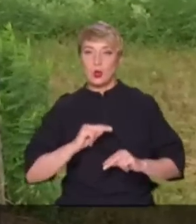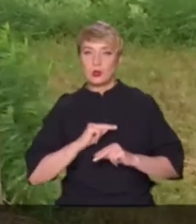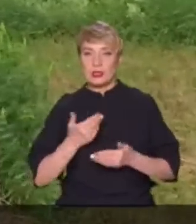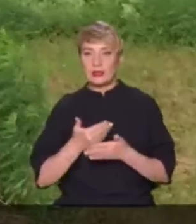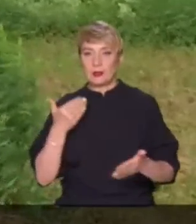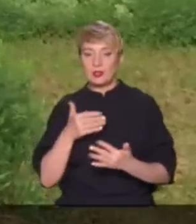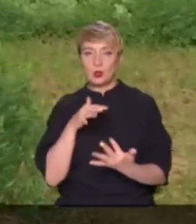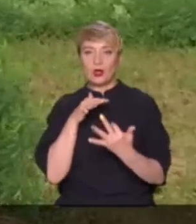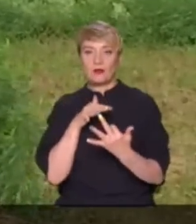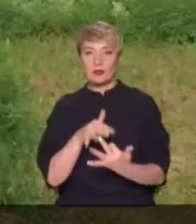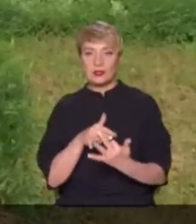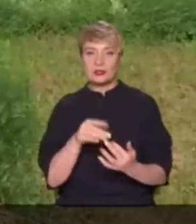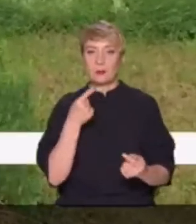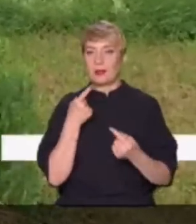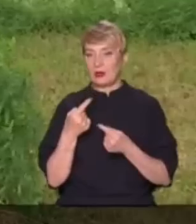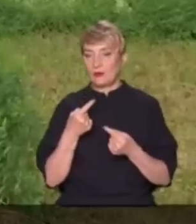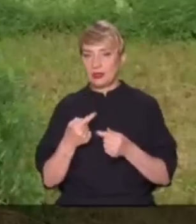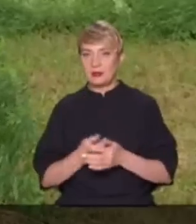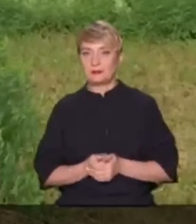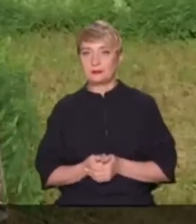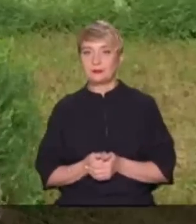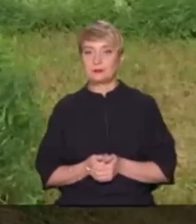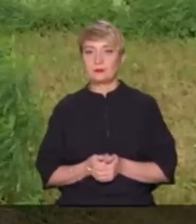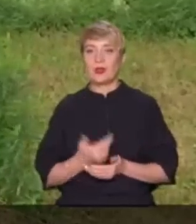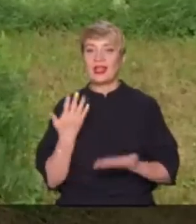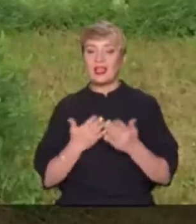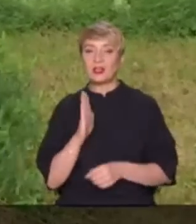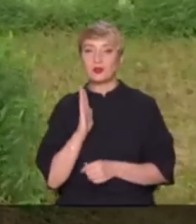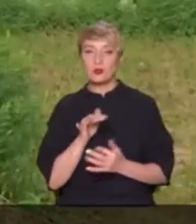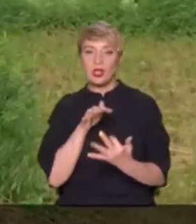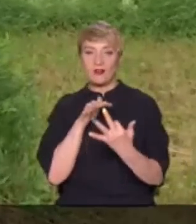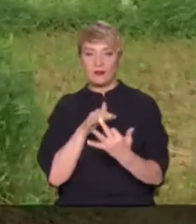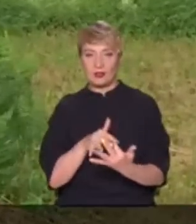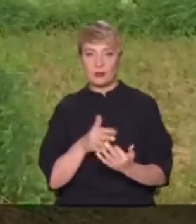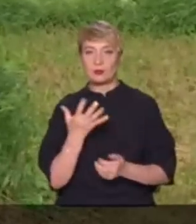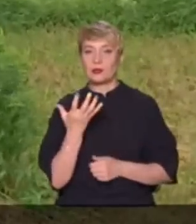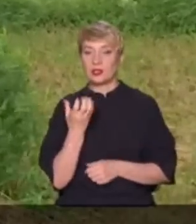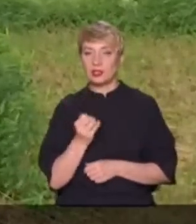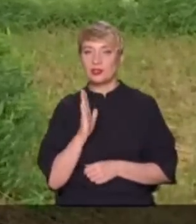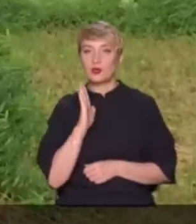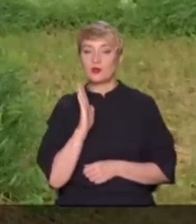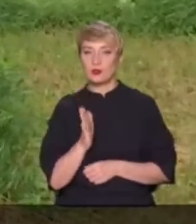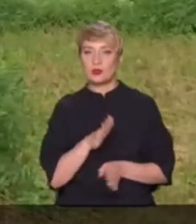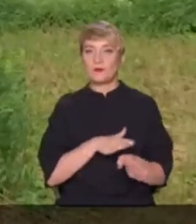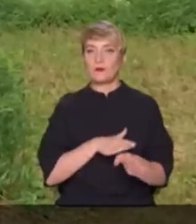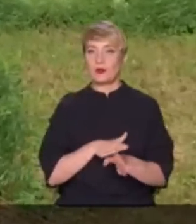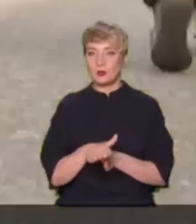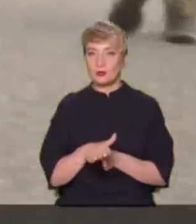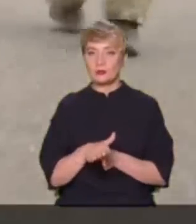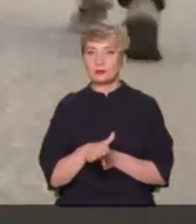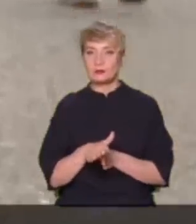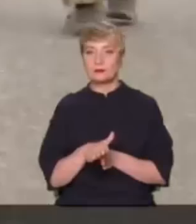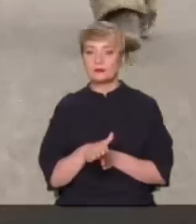війни якось з ним переговорили. Якщо буде війна, то що будемо робити?